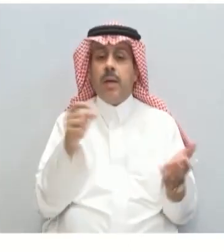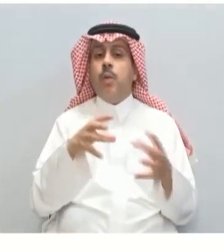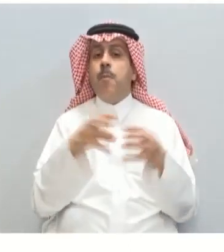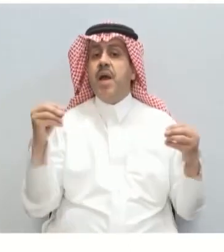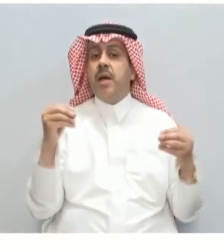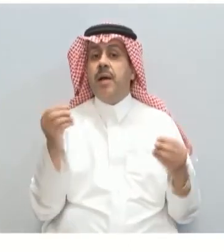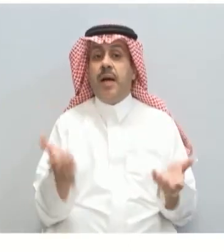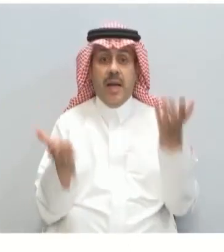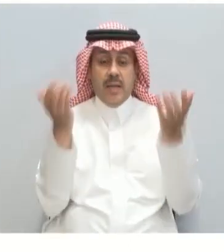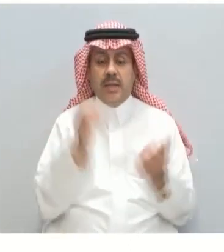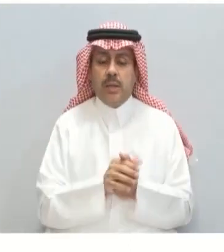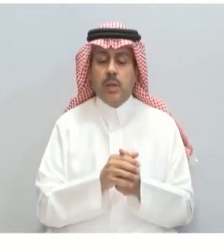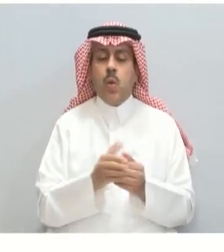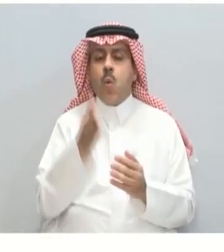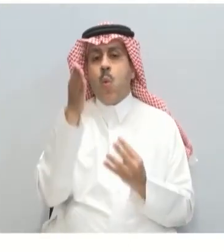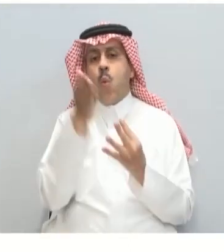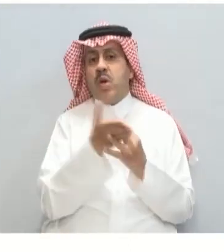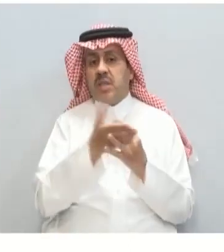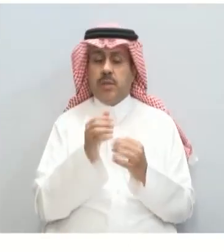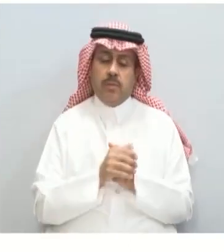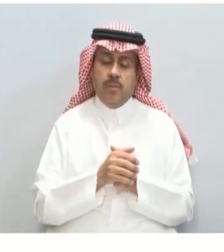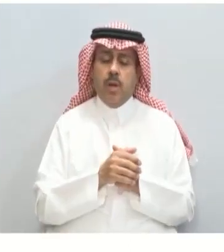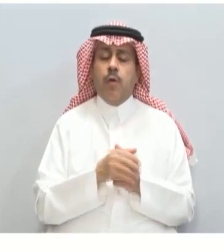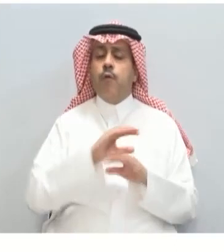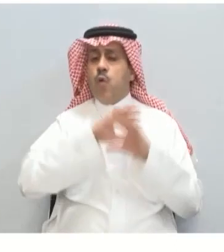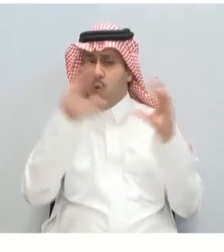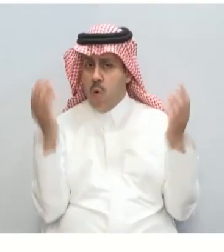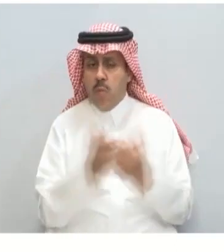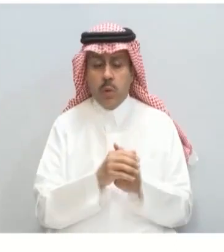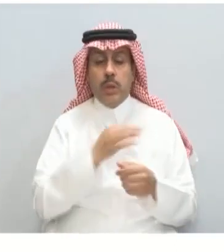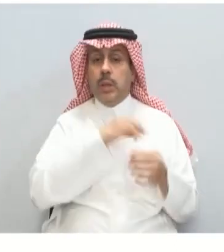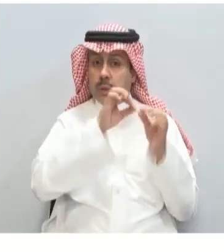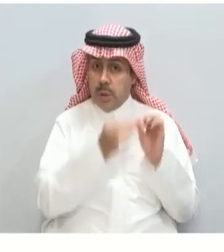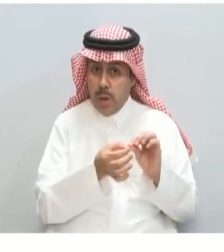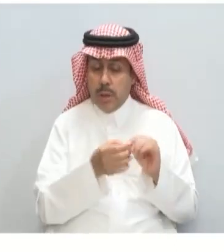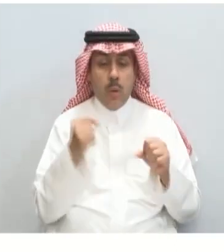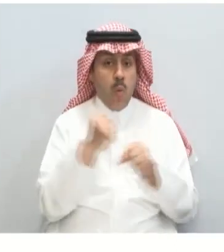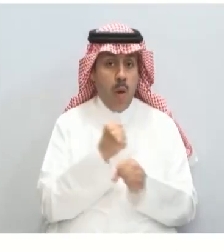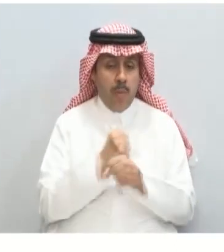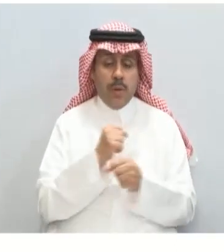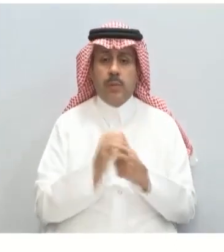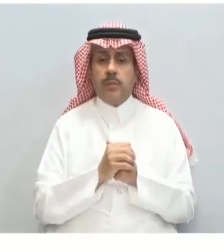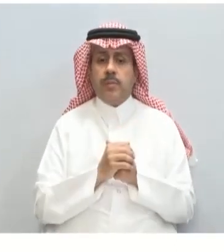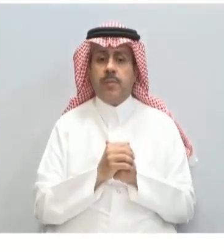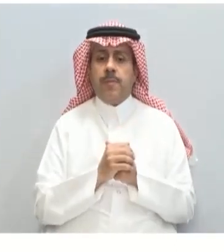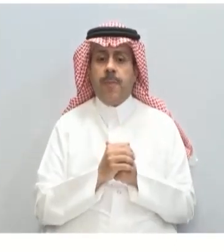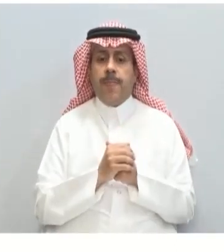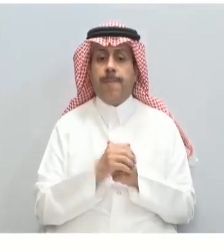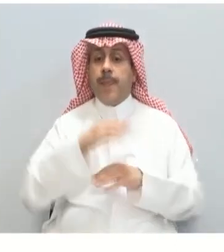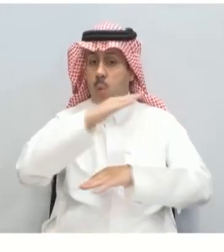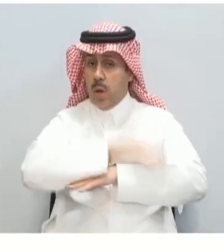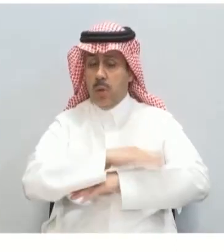بالاعتدال والتوسط في الامور اعتقادا وعملا وكذلك